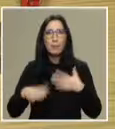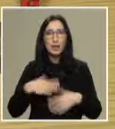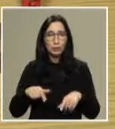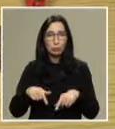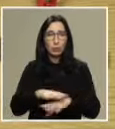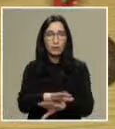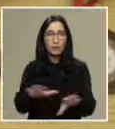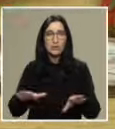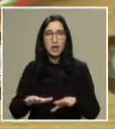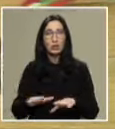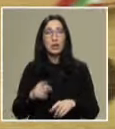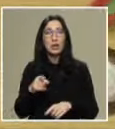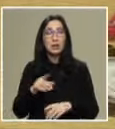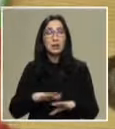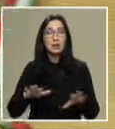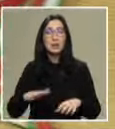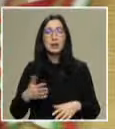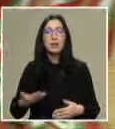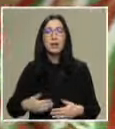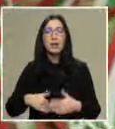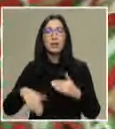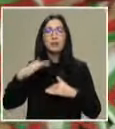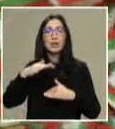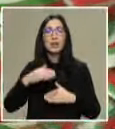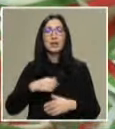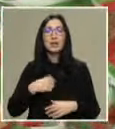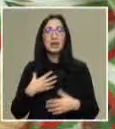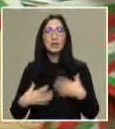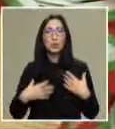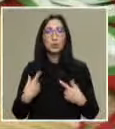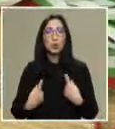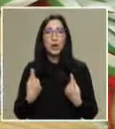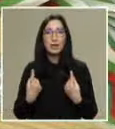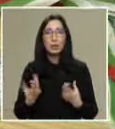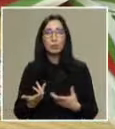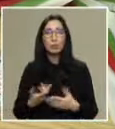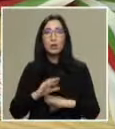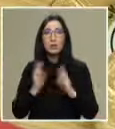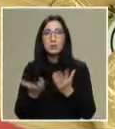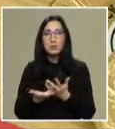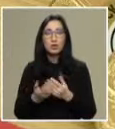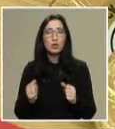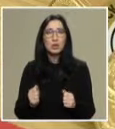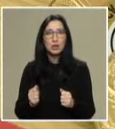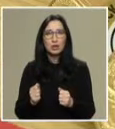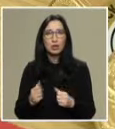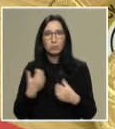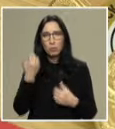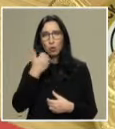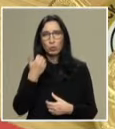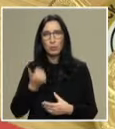с децата. Те много ми вдигат настроението повечето пъти и с всички се държим много